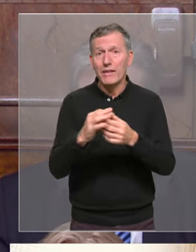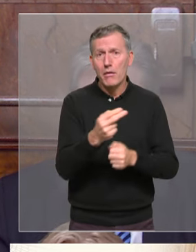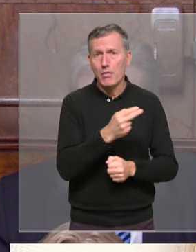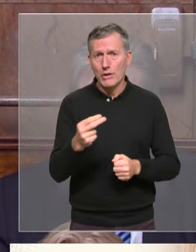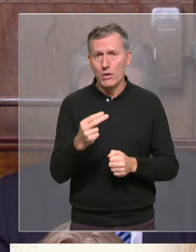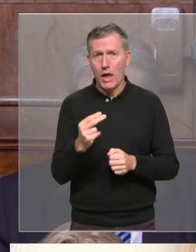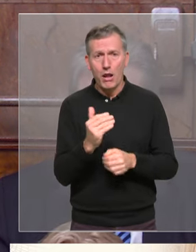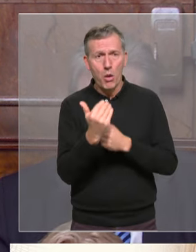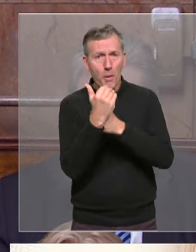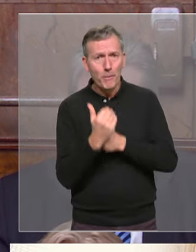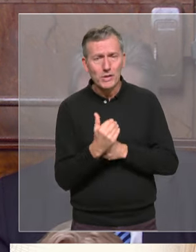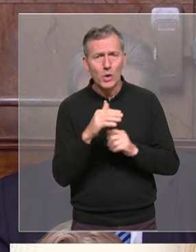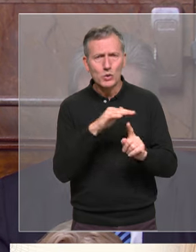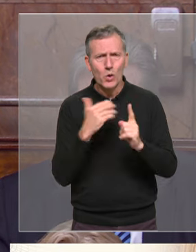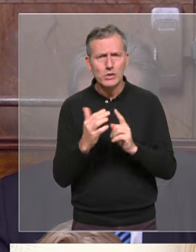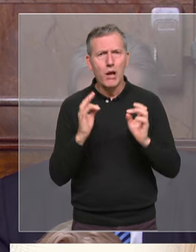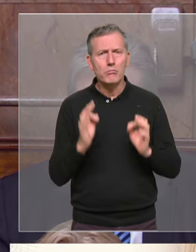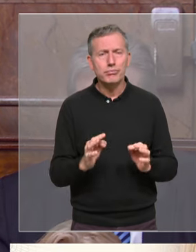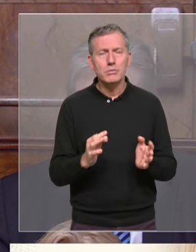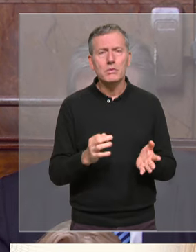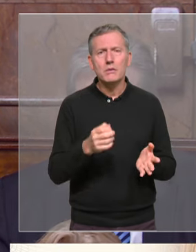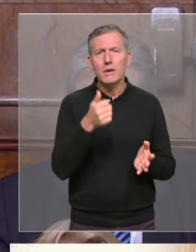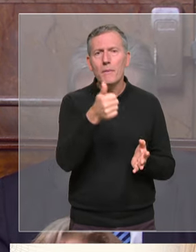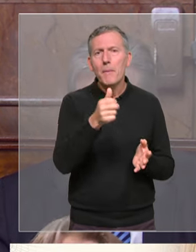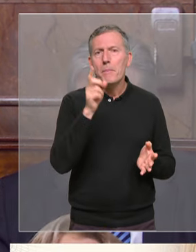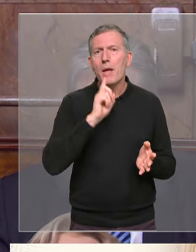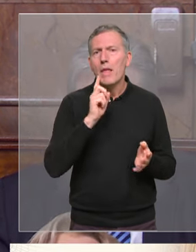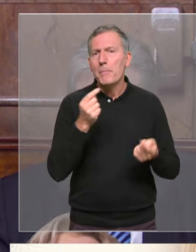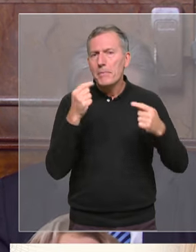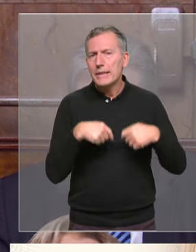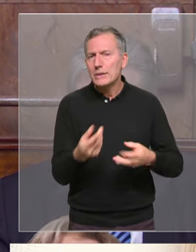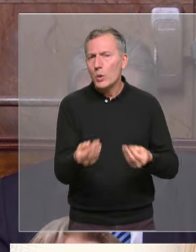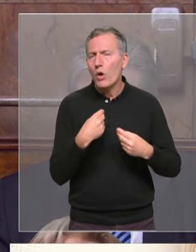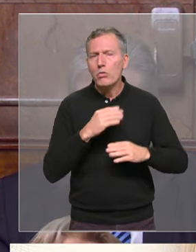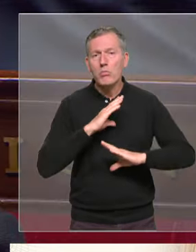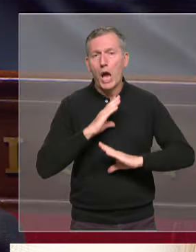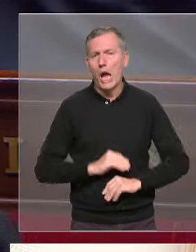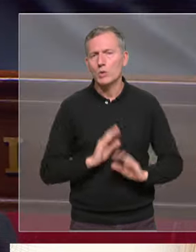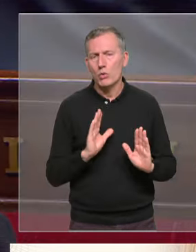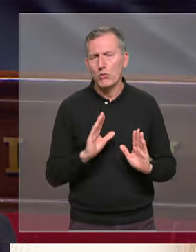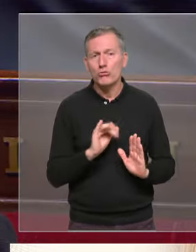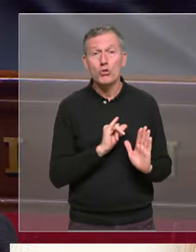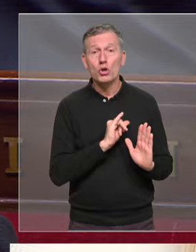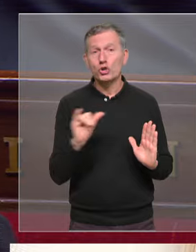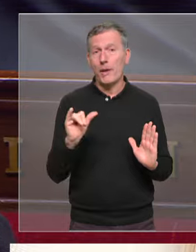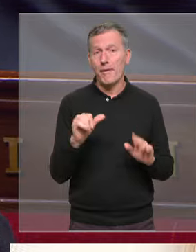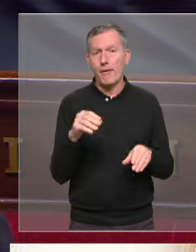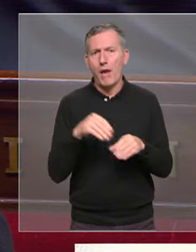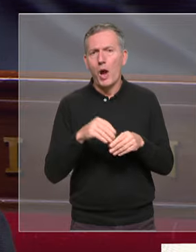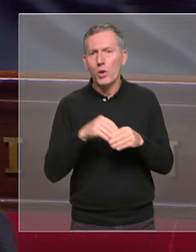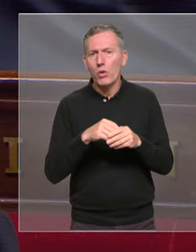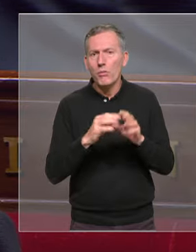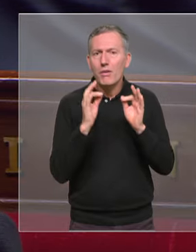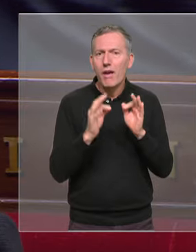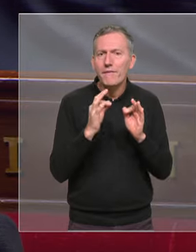notre protection sociale. Alors, madame la ministre, rassurez-nous. Et dites-nous qu'il ne sera jamais question de faire des économies sur